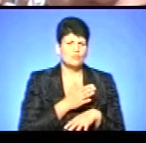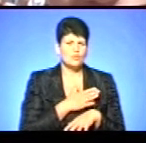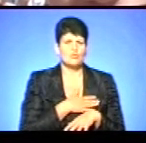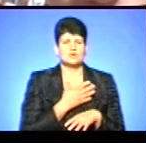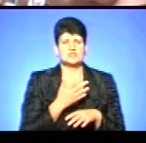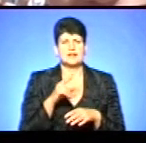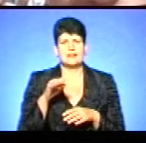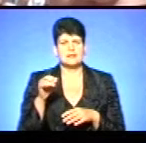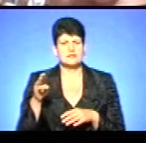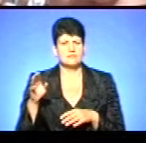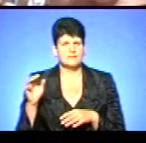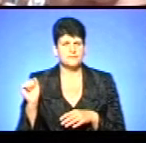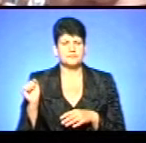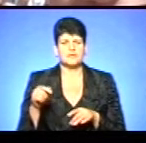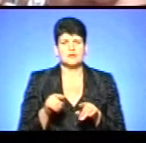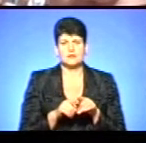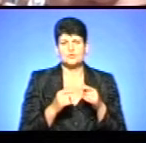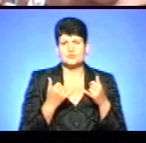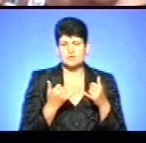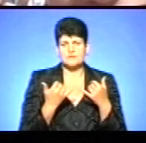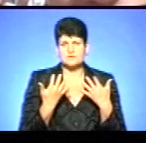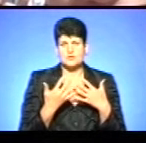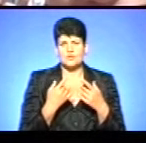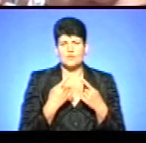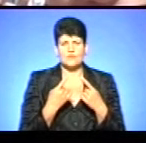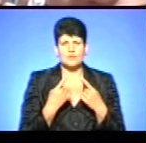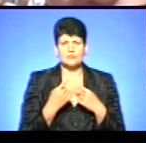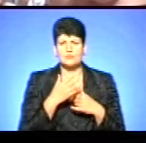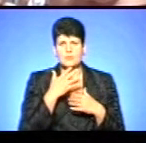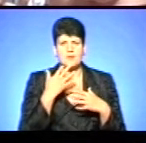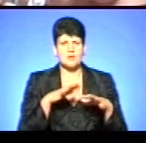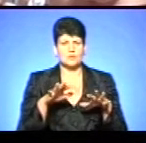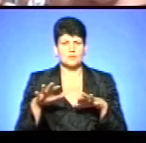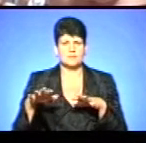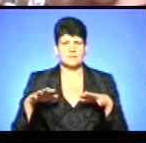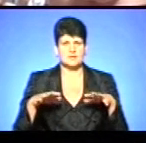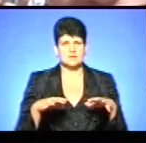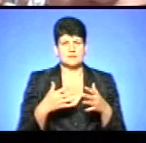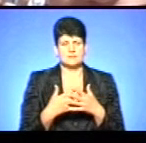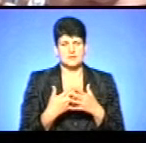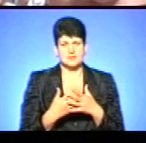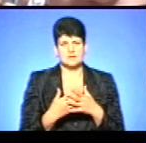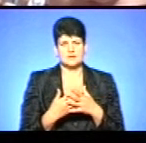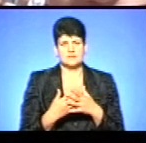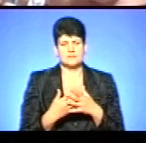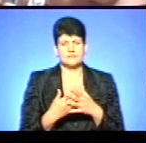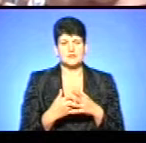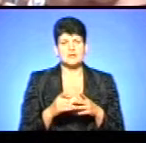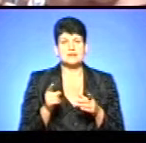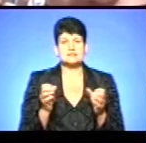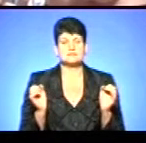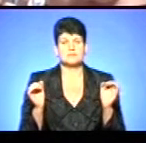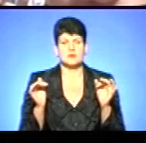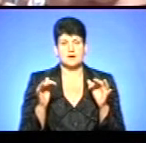в Литві. Також вже сьогодні ми говоримо про не одну локацію в Австралії, а 3 вже локації людей, які